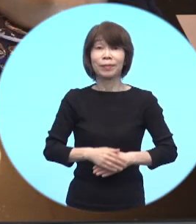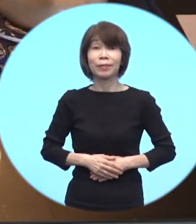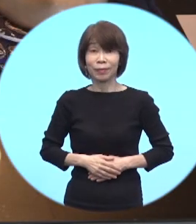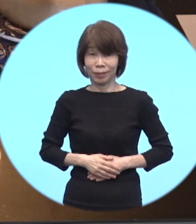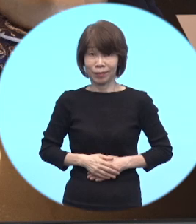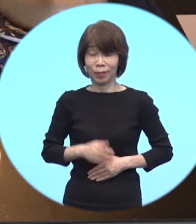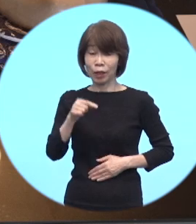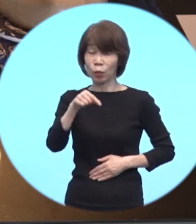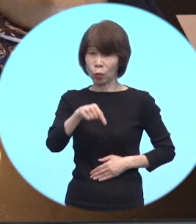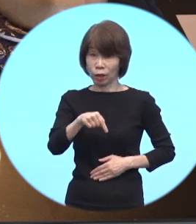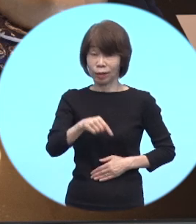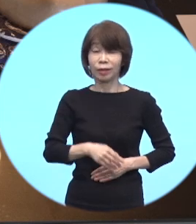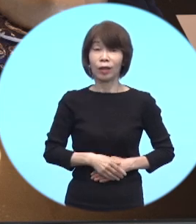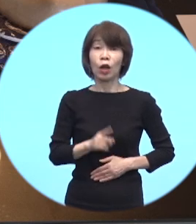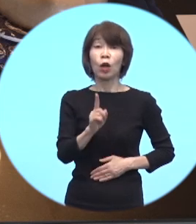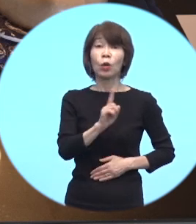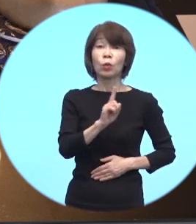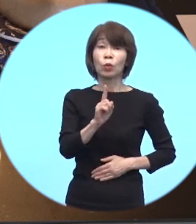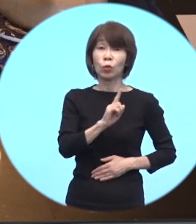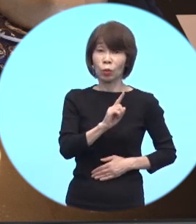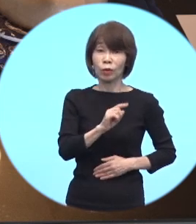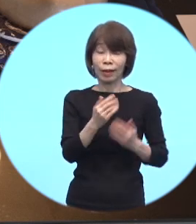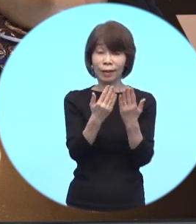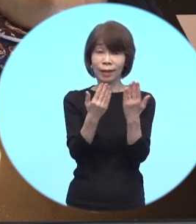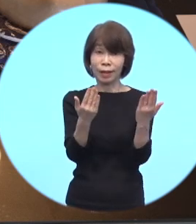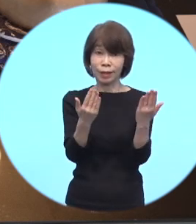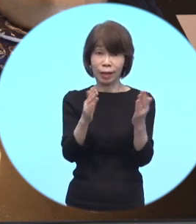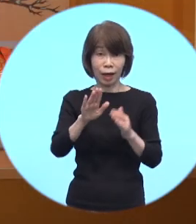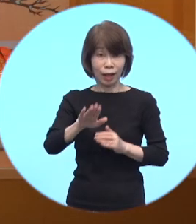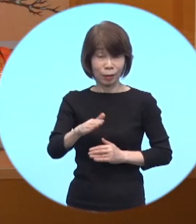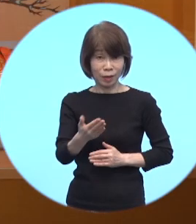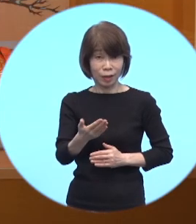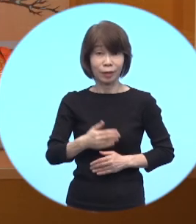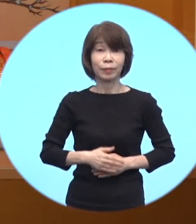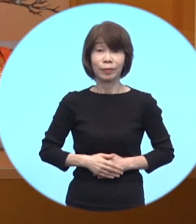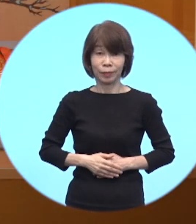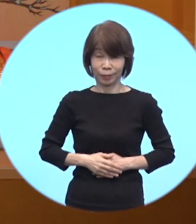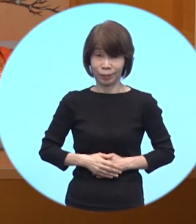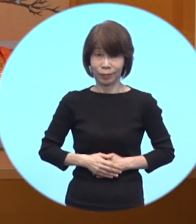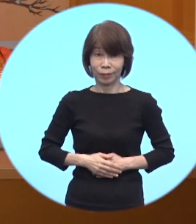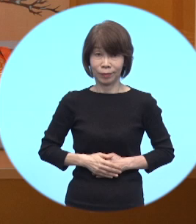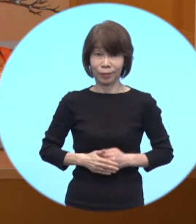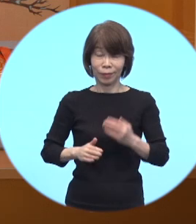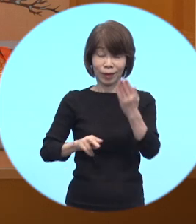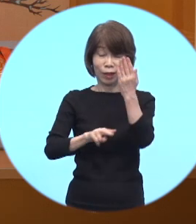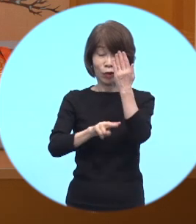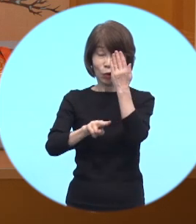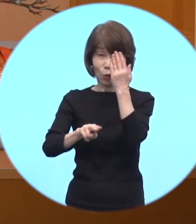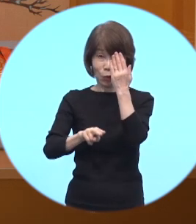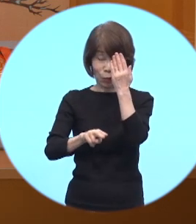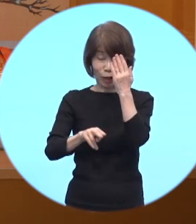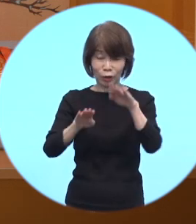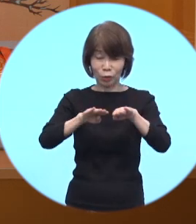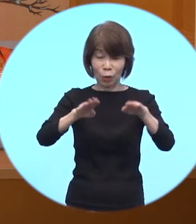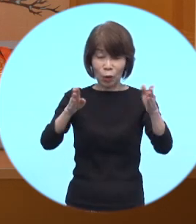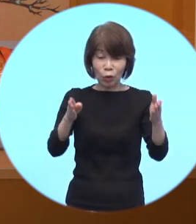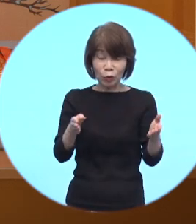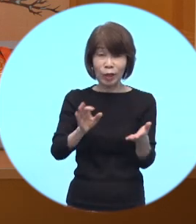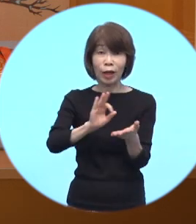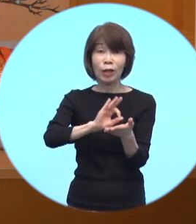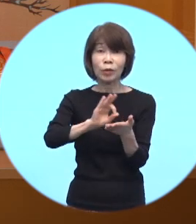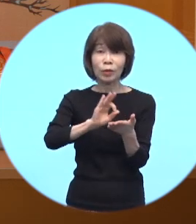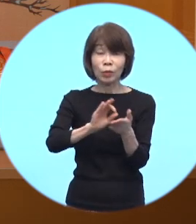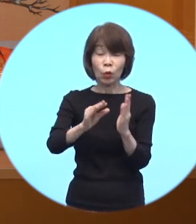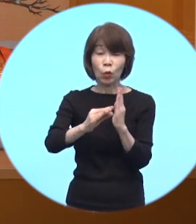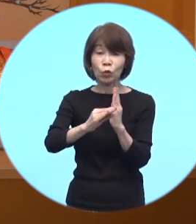施設内ではどんなものが見られますか？ 能楽の舞台で使用するものを中心に展示しています